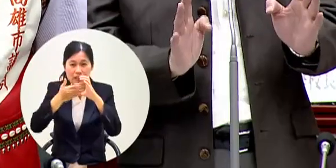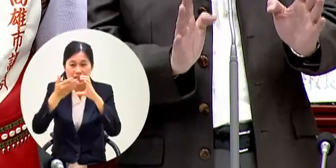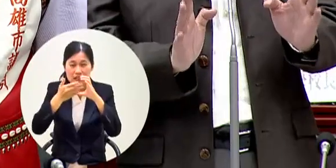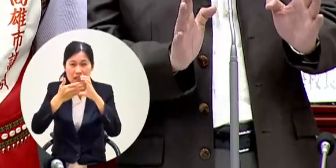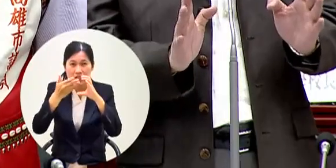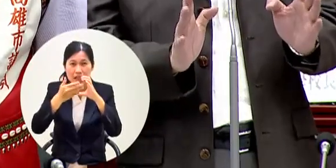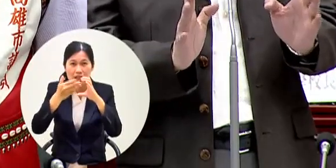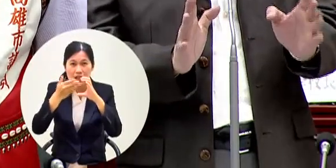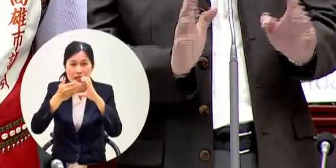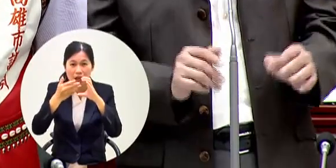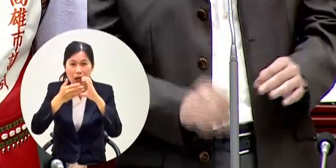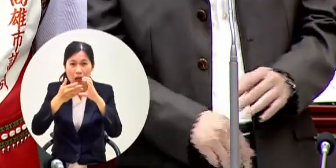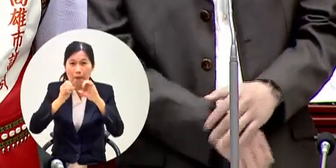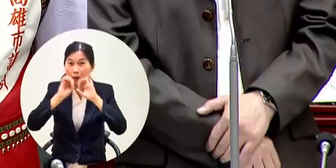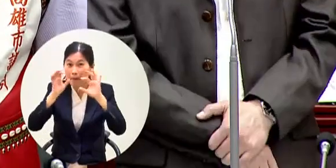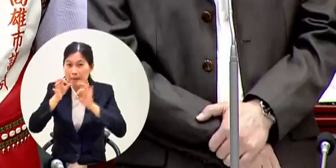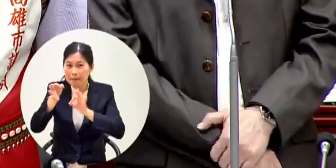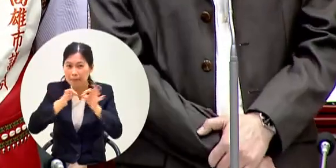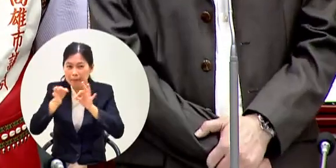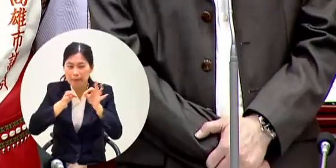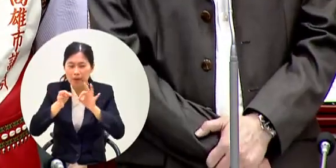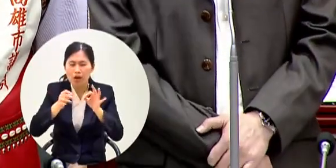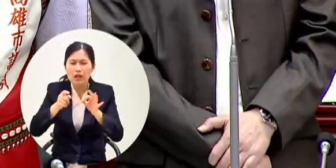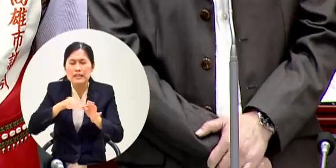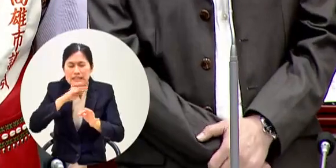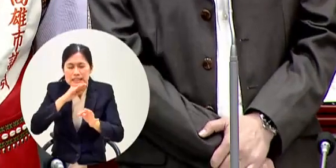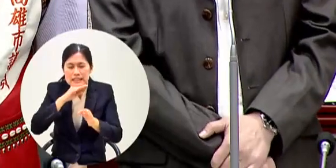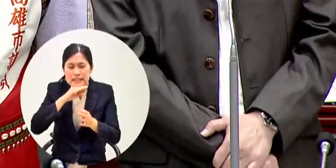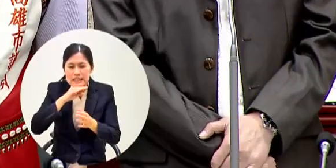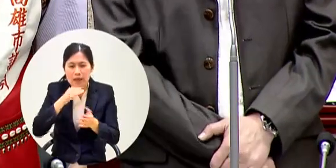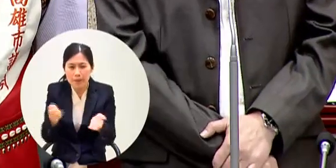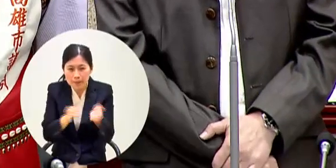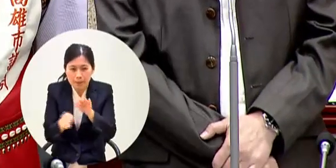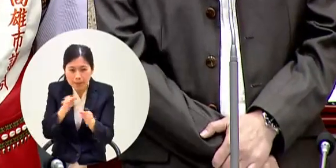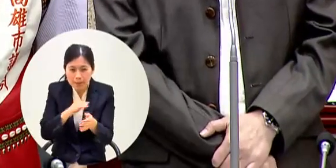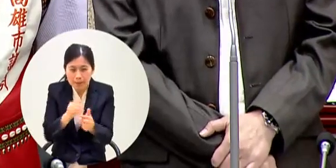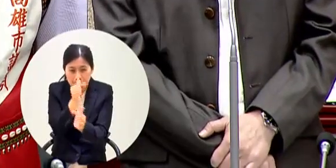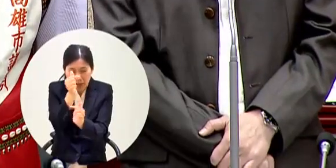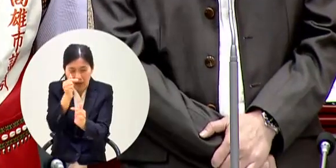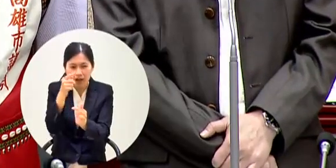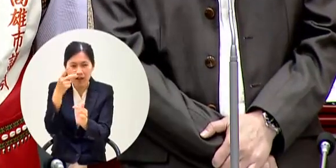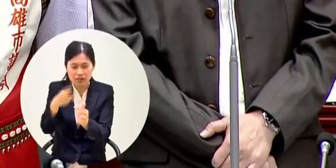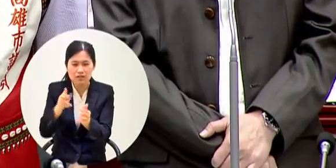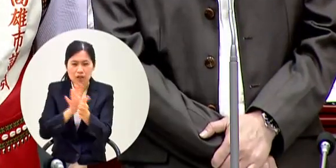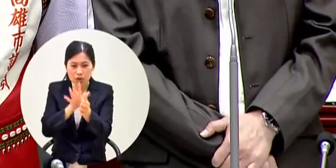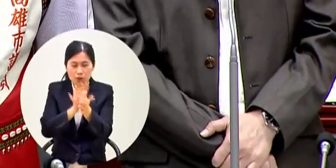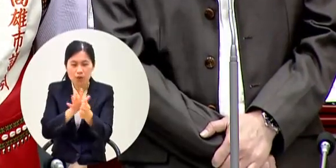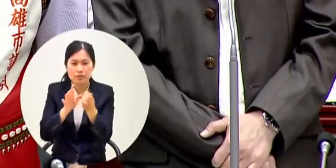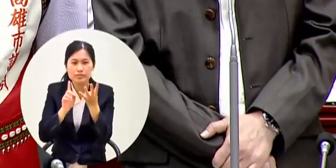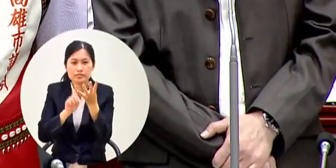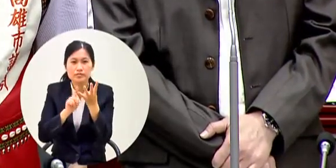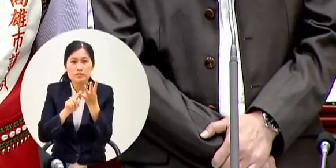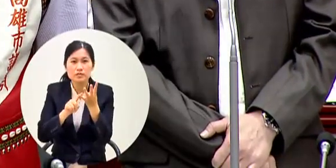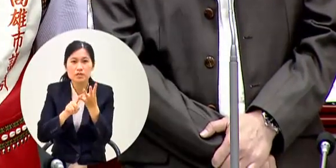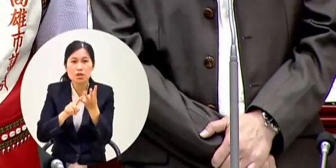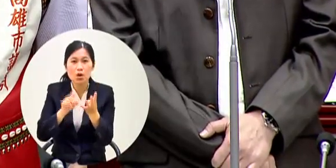月份的神农市集我们也会来进行。另外呢，包括就是电视购物的部分我们也在做，但是你要等它那个